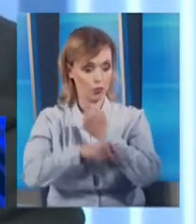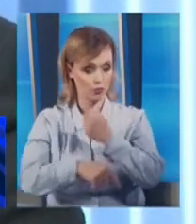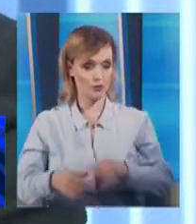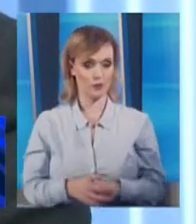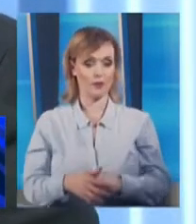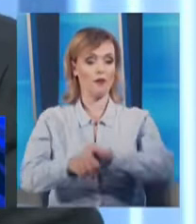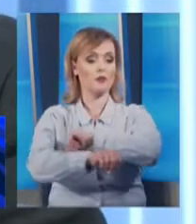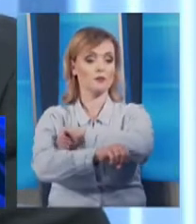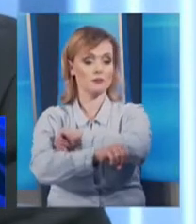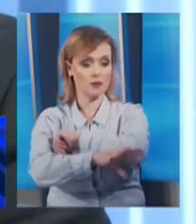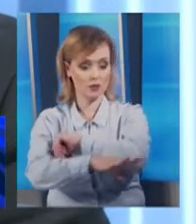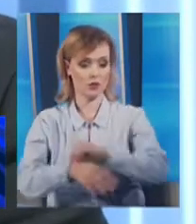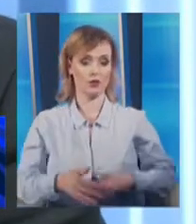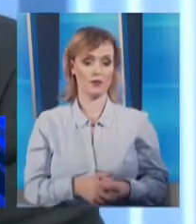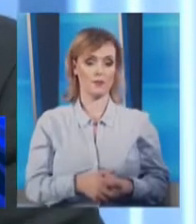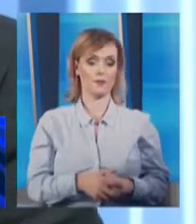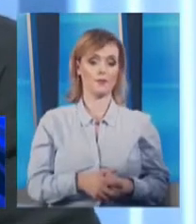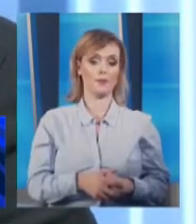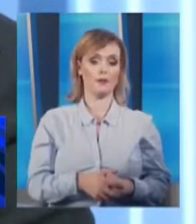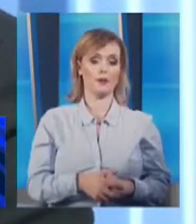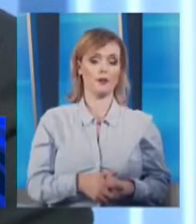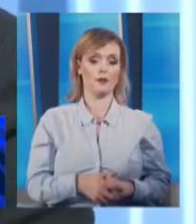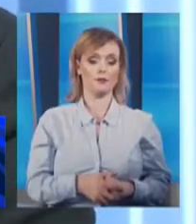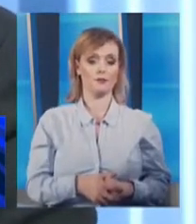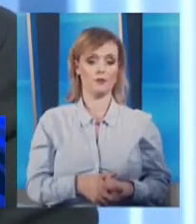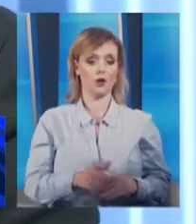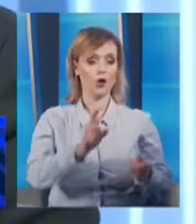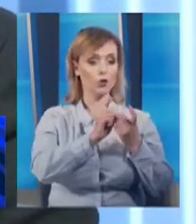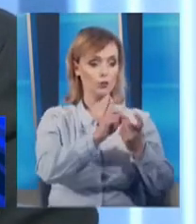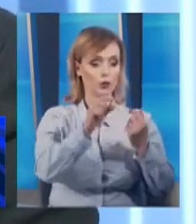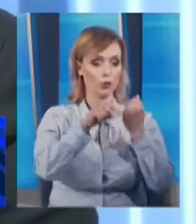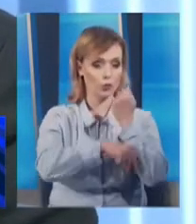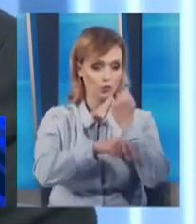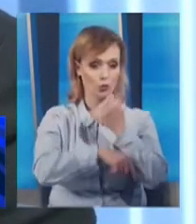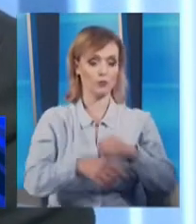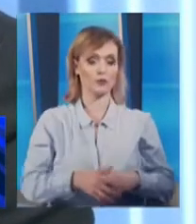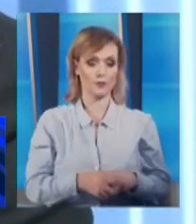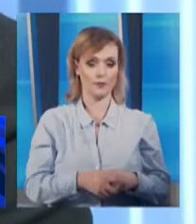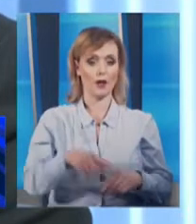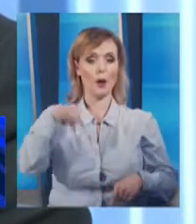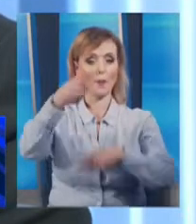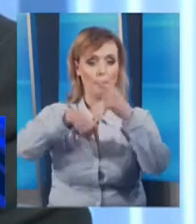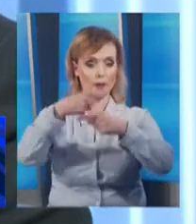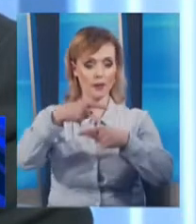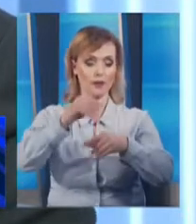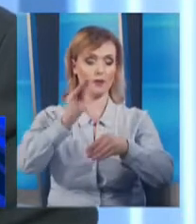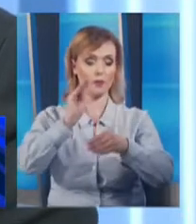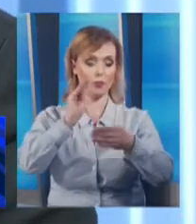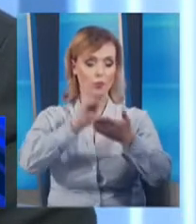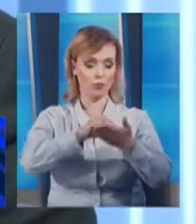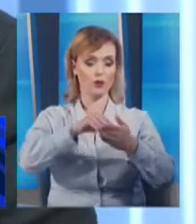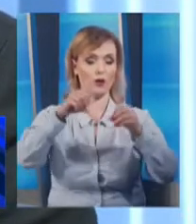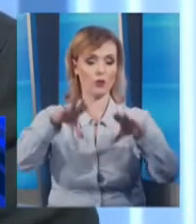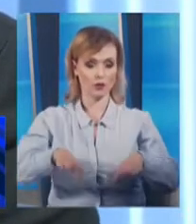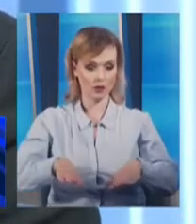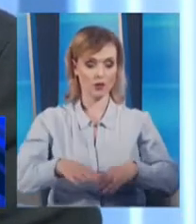ca și amenințări la adresa securității naționale. 2. Lupta cu corupția prin prisma punerii în aplicare a hotărârii Parlamentului cu privire la